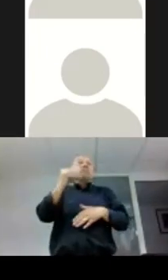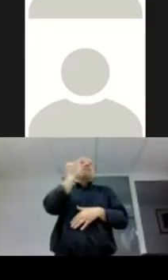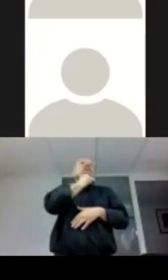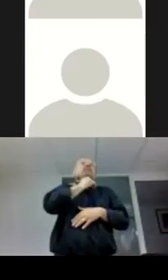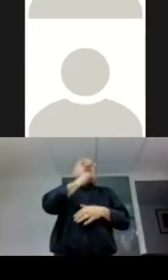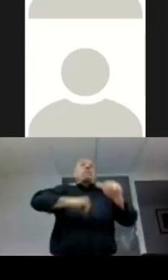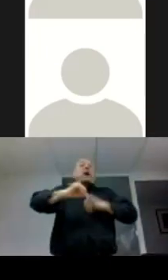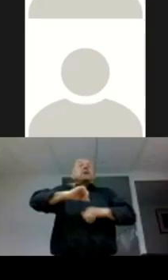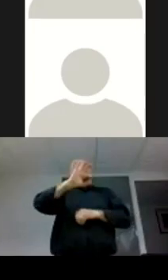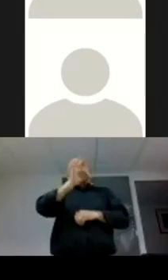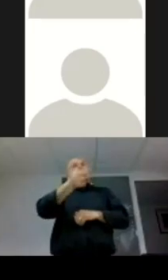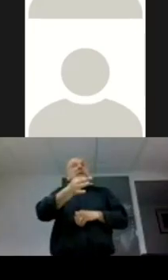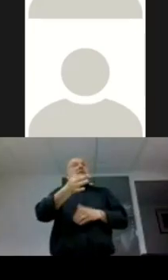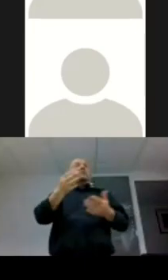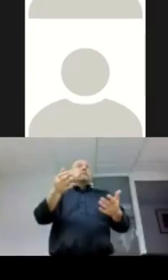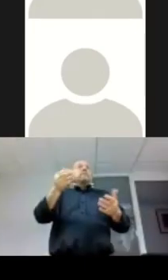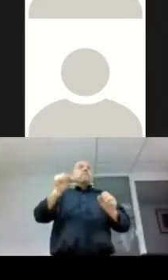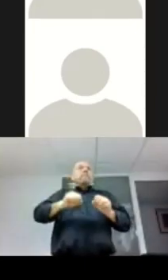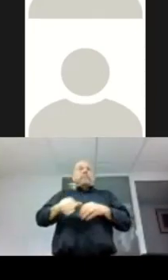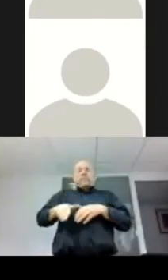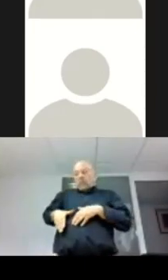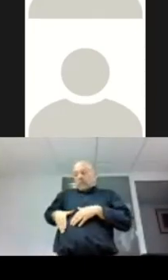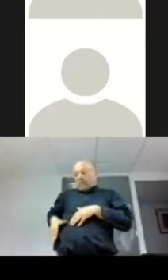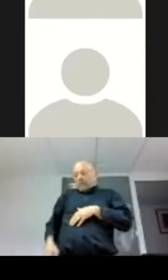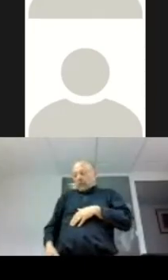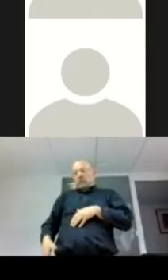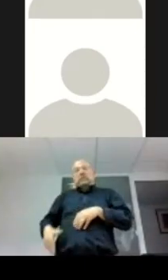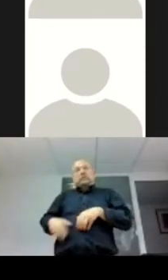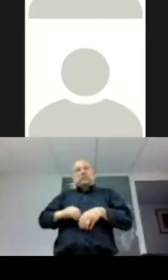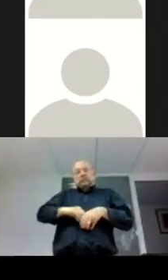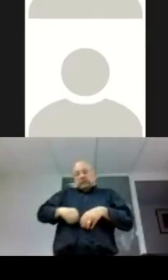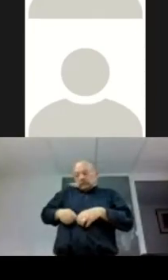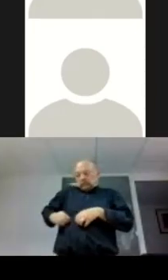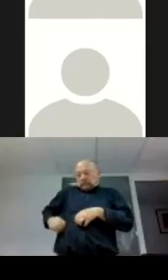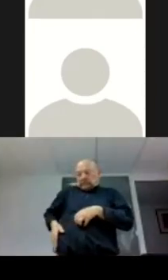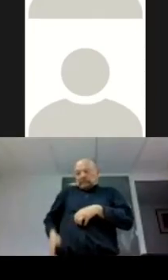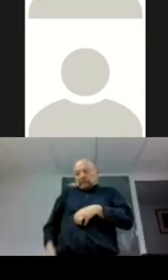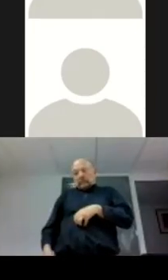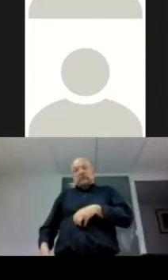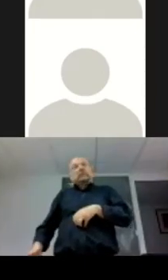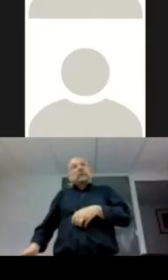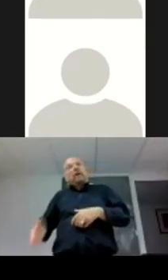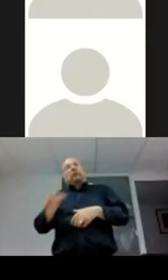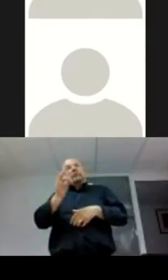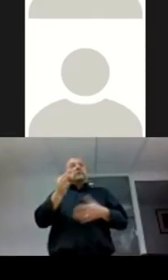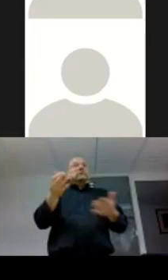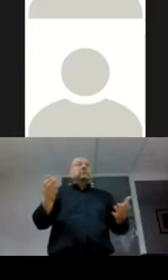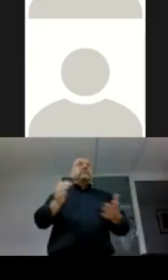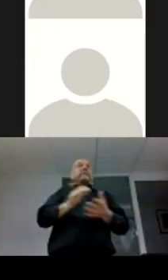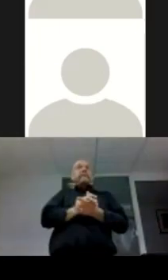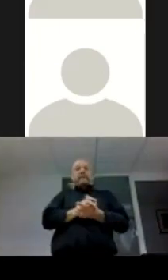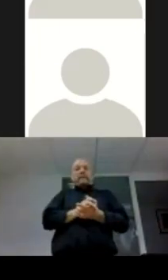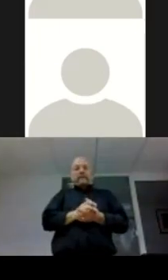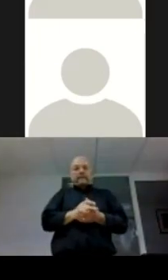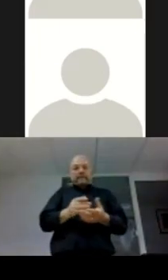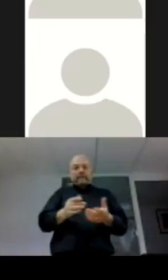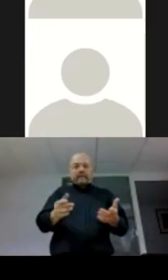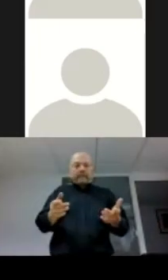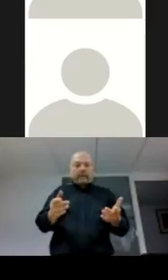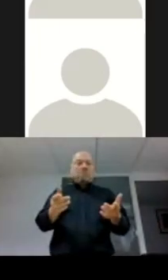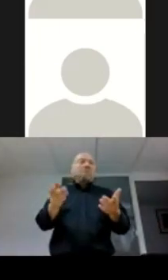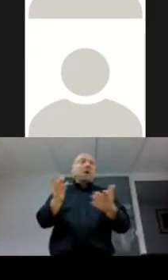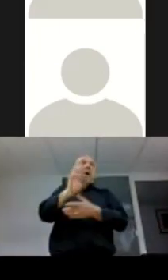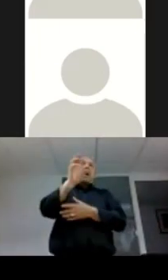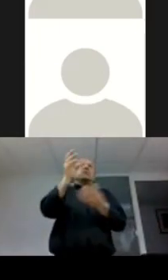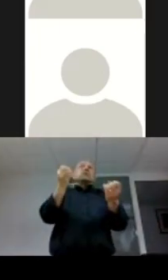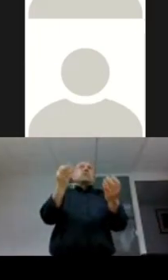obligé de vous opérer dans un contexte d'urgence. Quand on réalise une poche sur l'intestin grêle, on appelle ça une